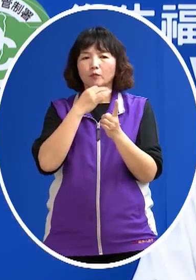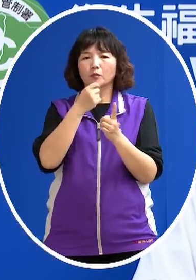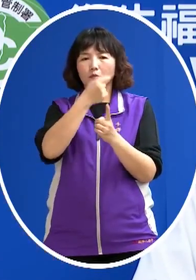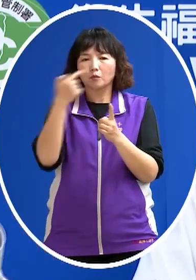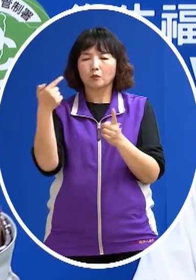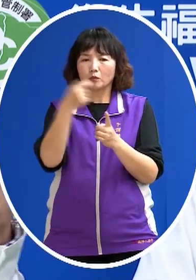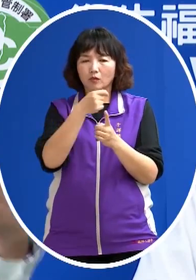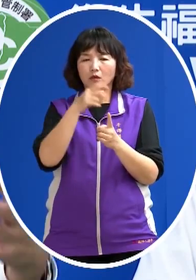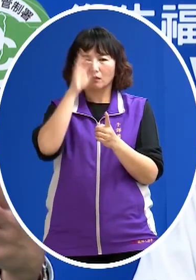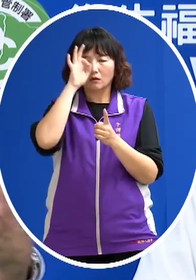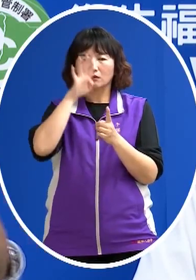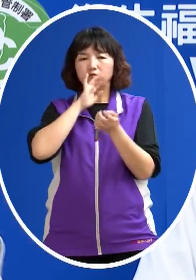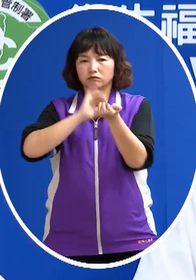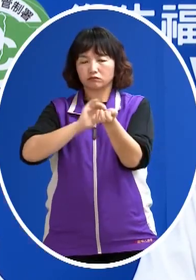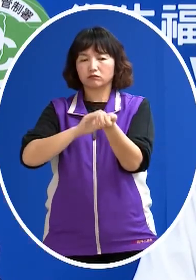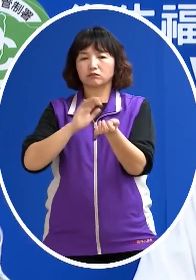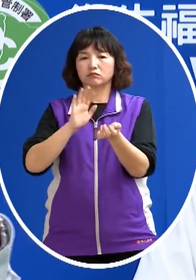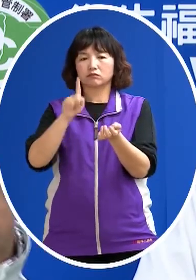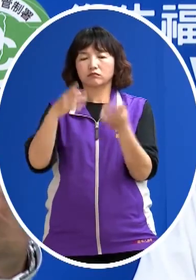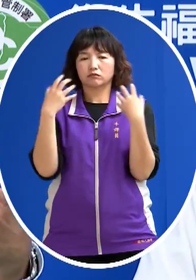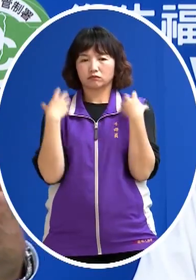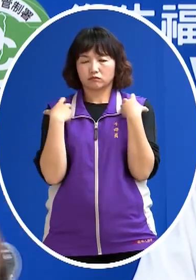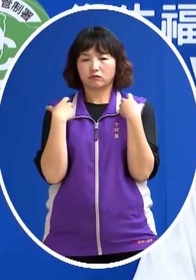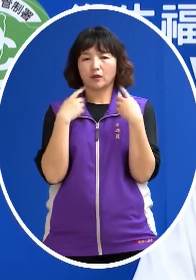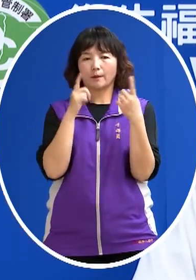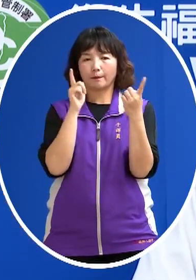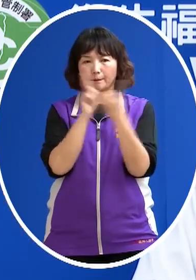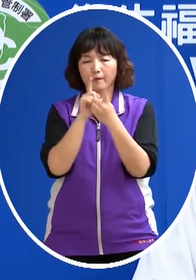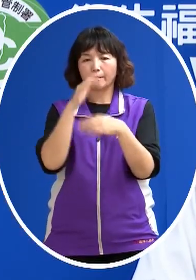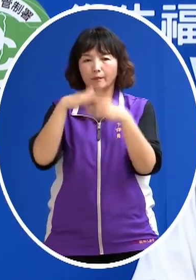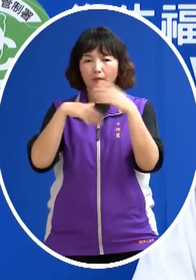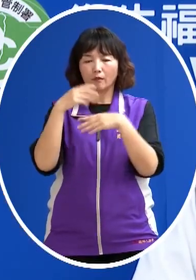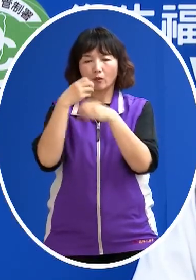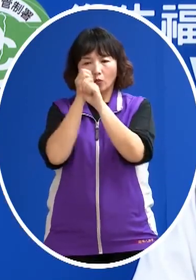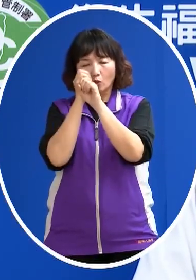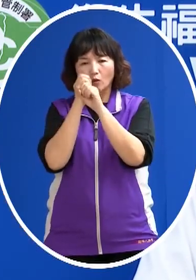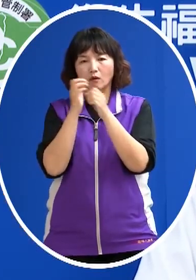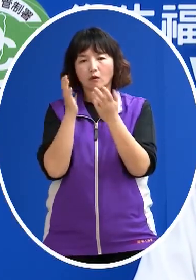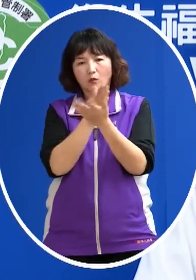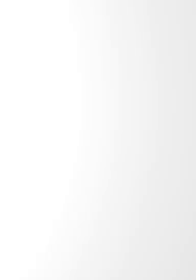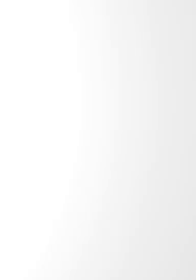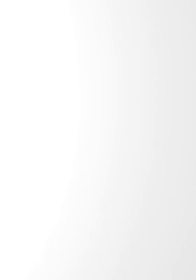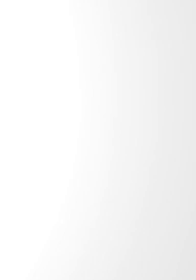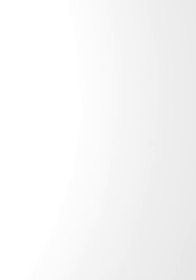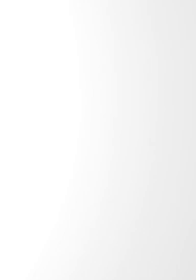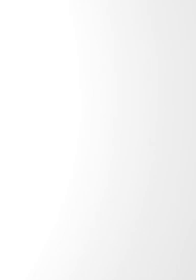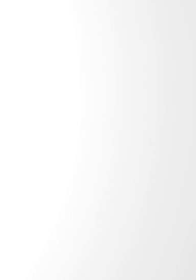那还是我们检疫的医师好直接这样的接触，那做一个专业的判断。